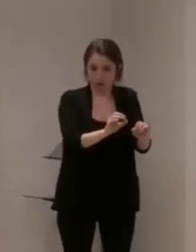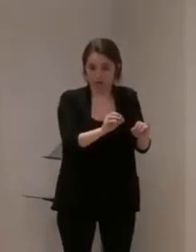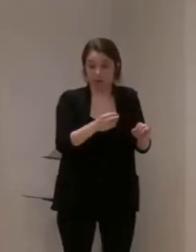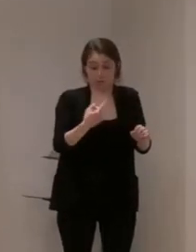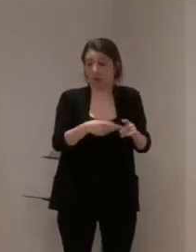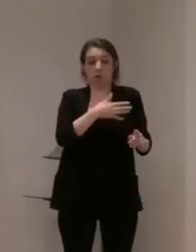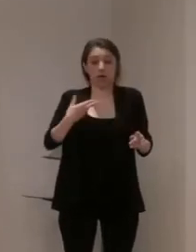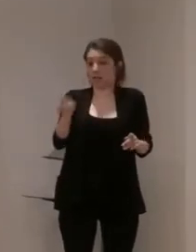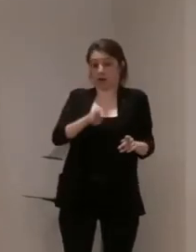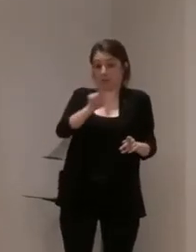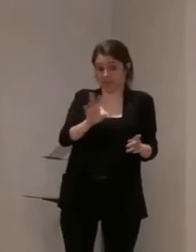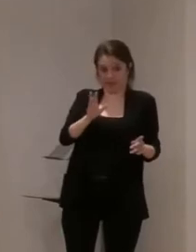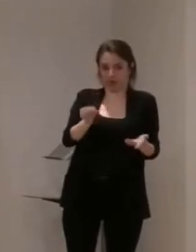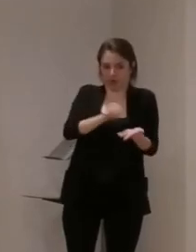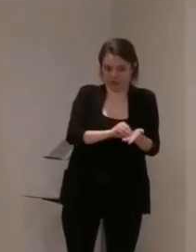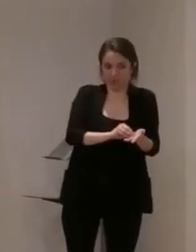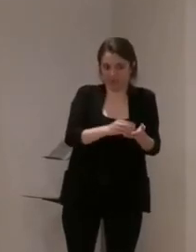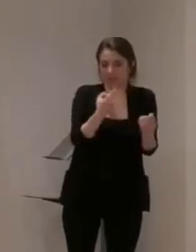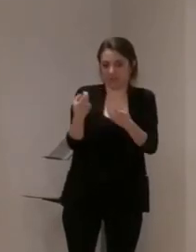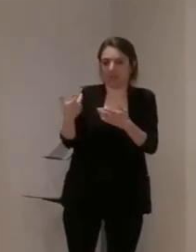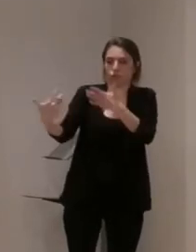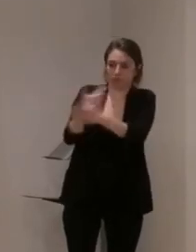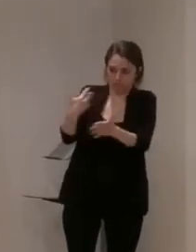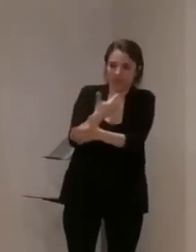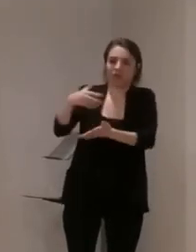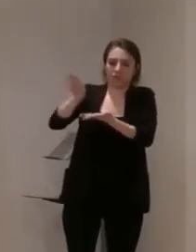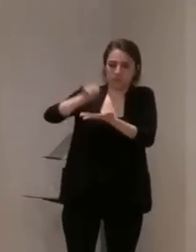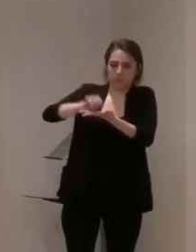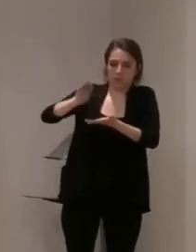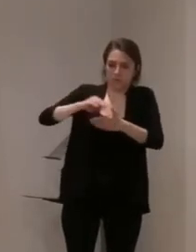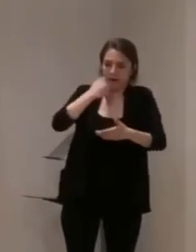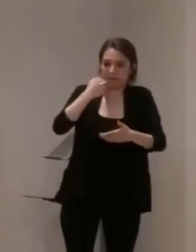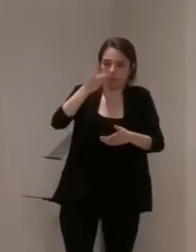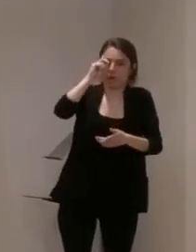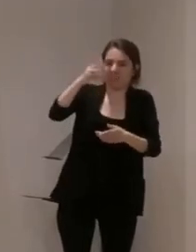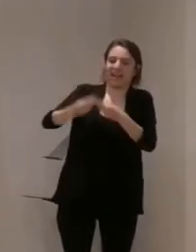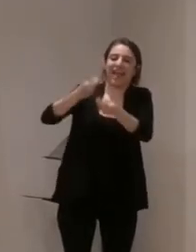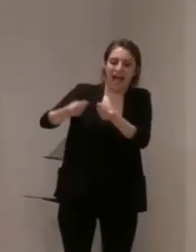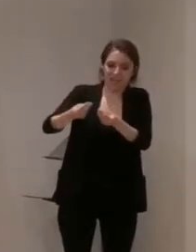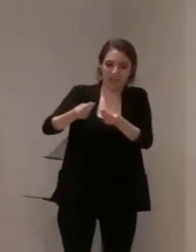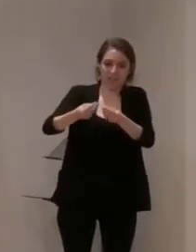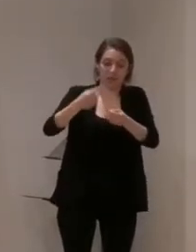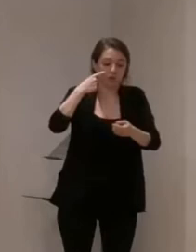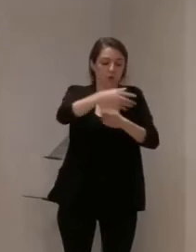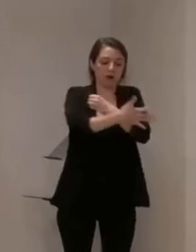hem de tenir clar què va ser la policia, què feia, i per tant, Via Laietana el que ha de ser